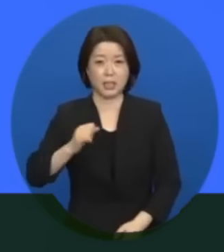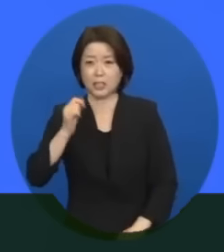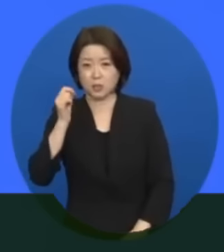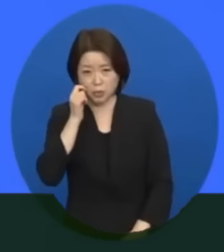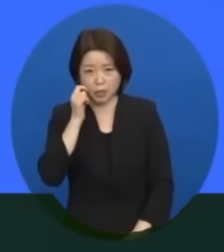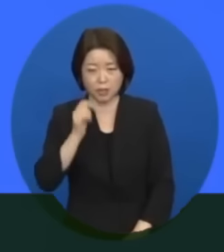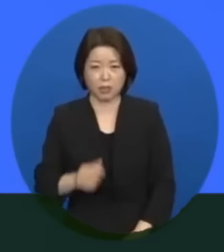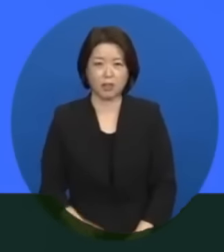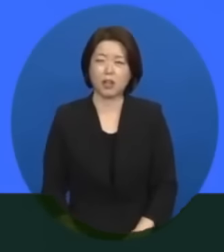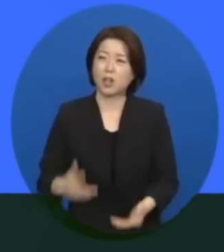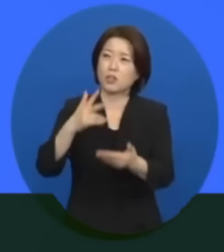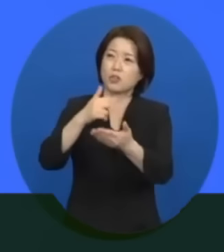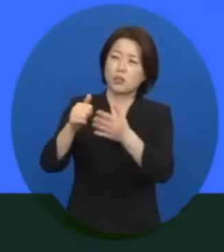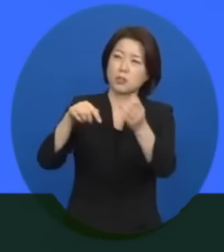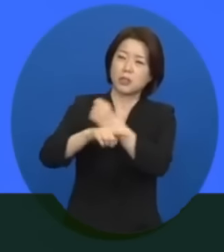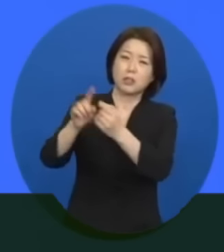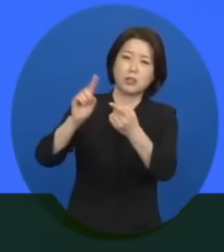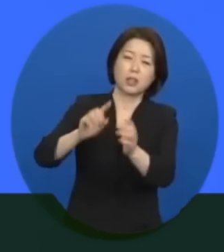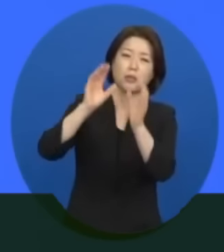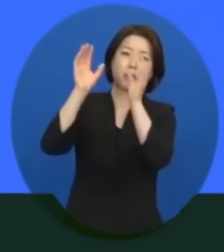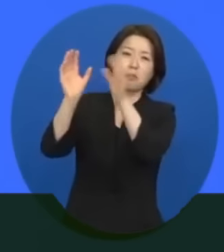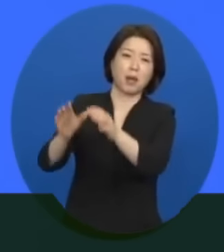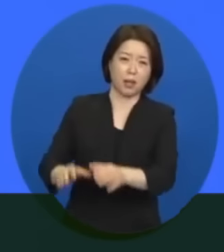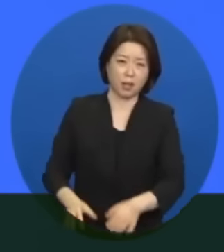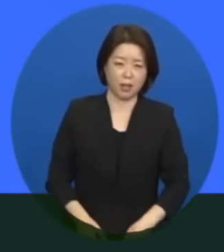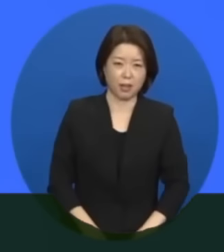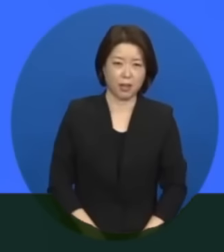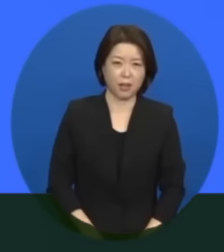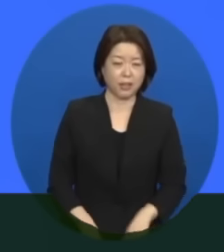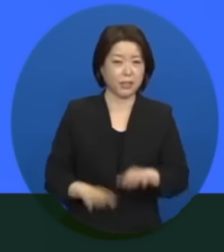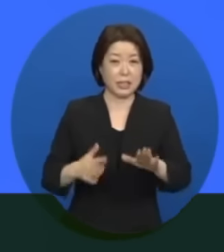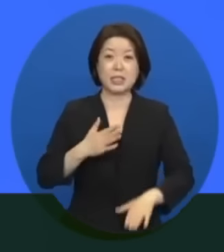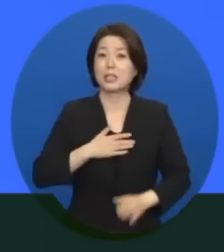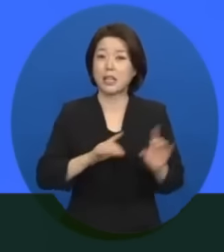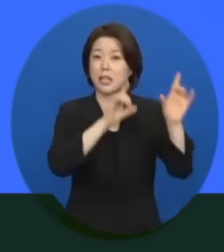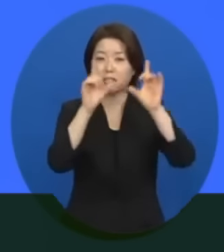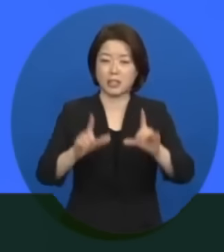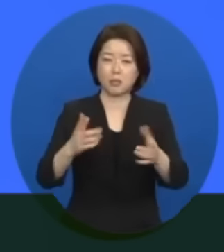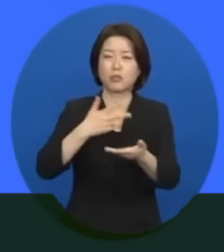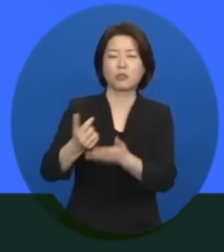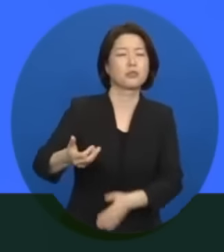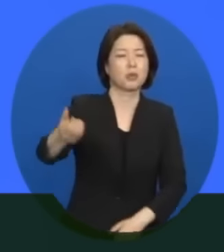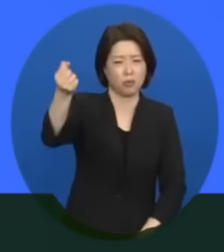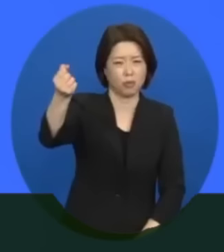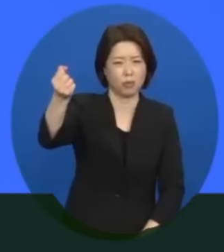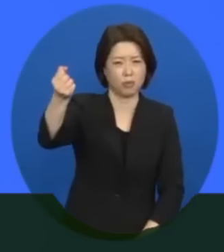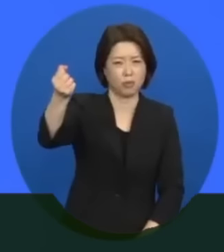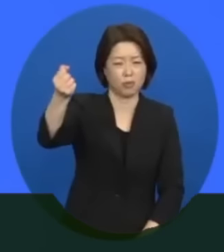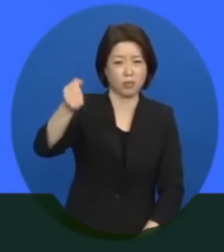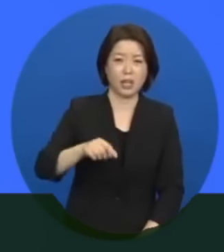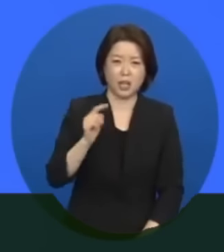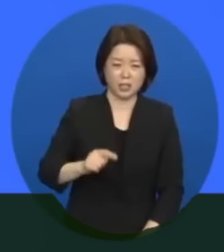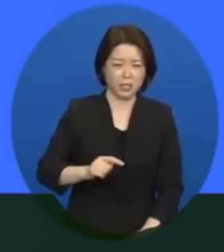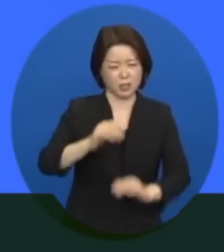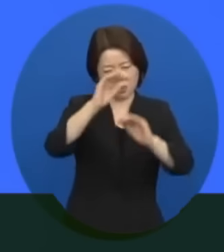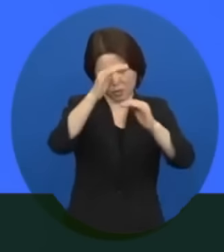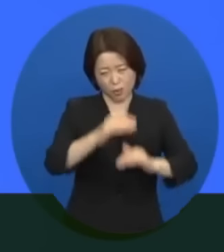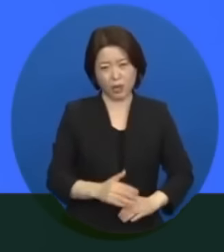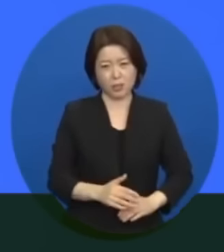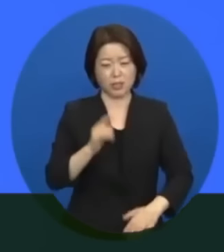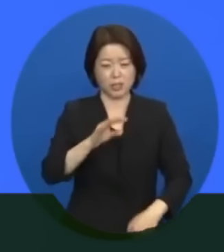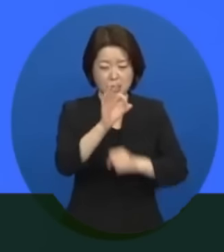주님의 뜻대로 맡겼기 때문에 왜요 이제는 내 삶은 주님의 것이니까이 과정이